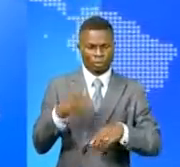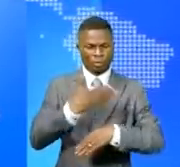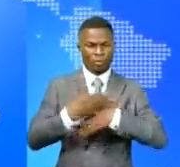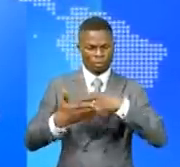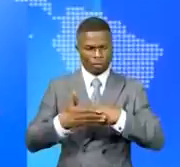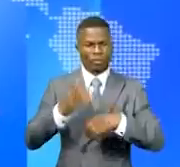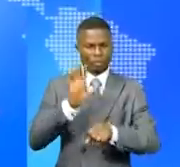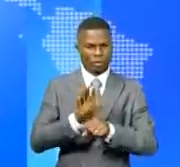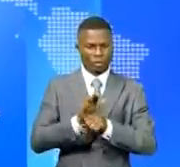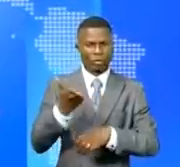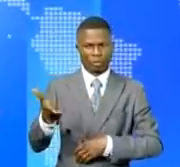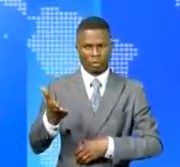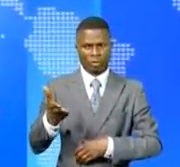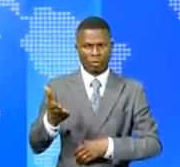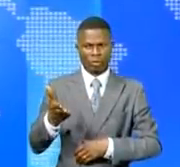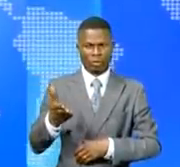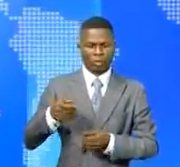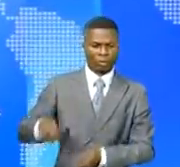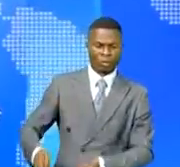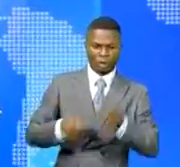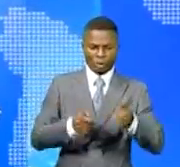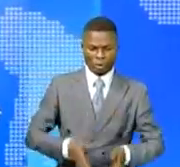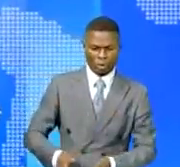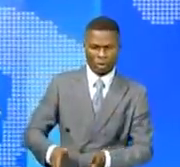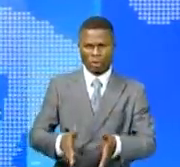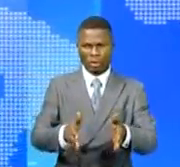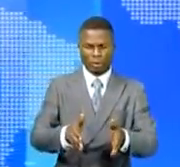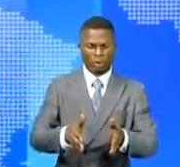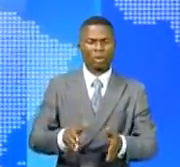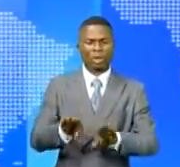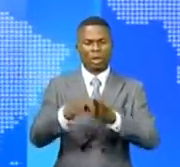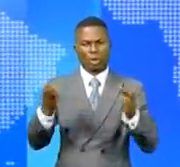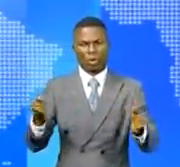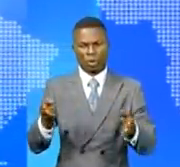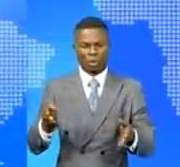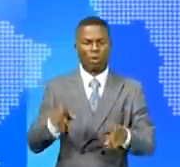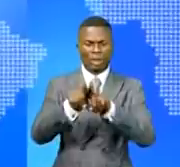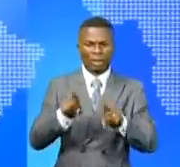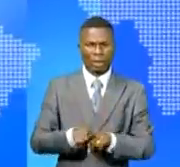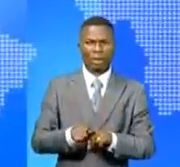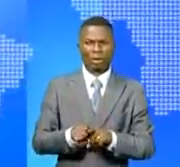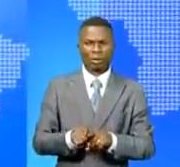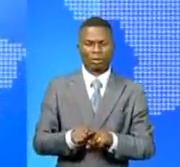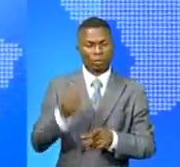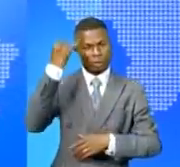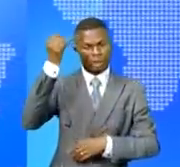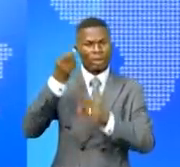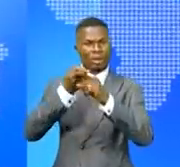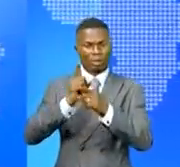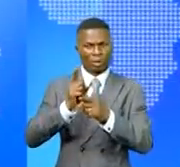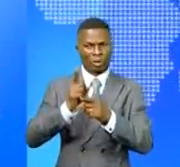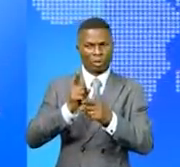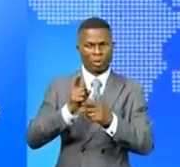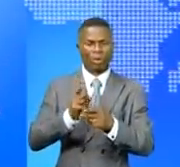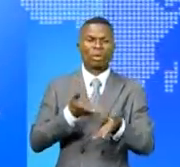travaux d'assainissement par le curage des caniveaux, des débouchages, des nids de poules également. Une initiative privée en